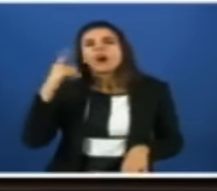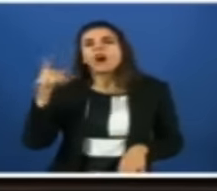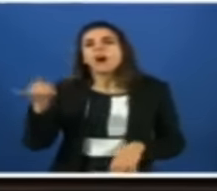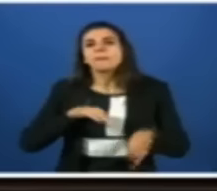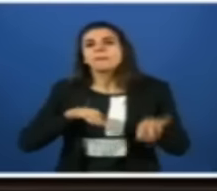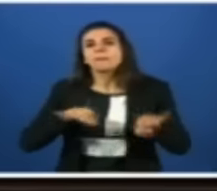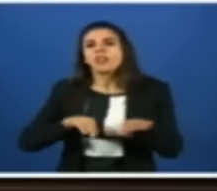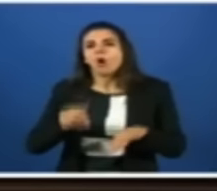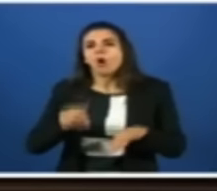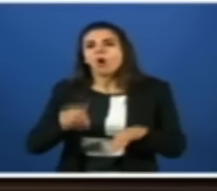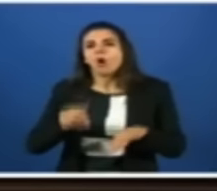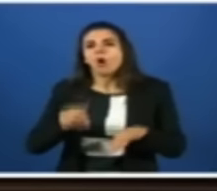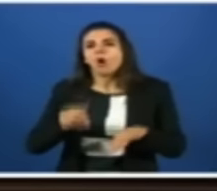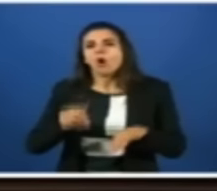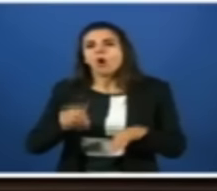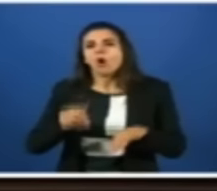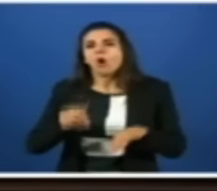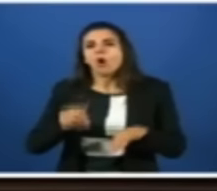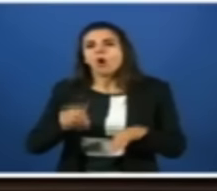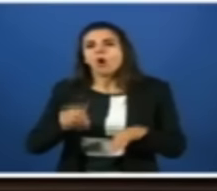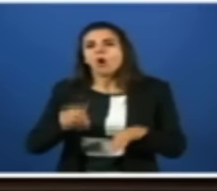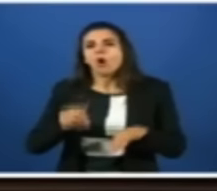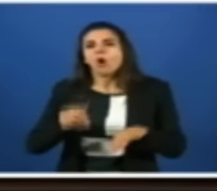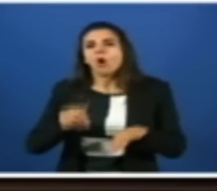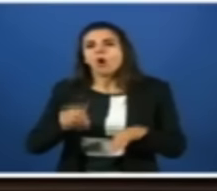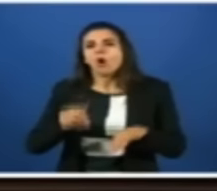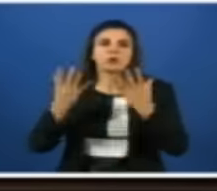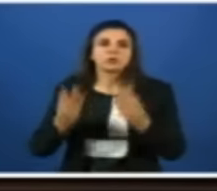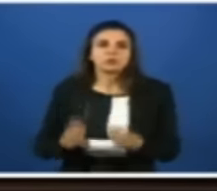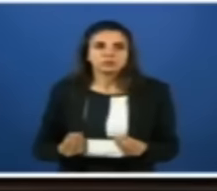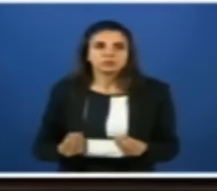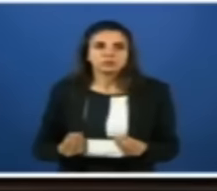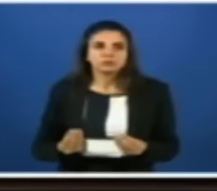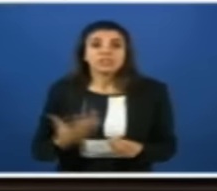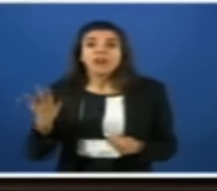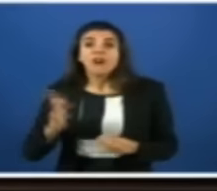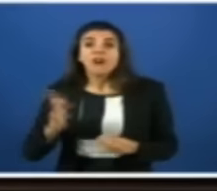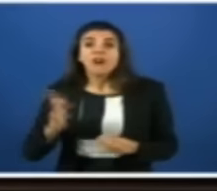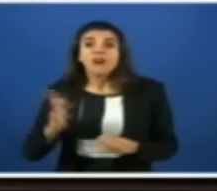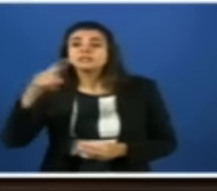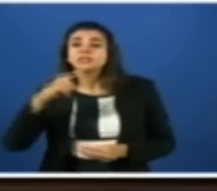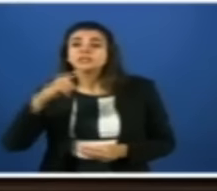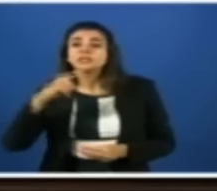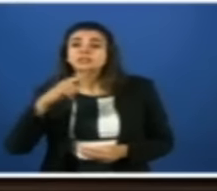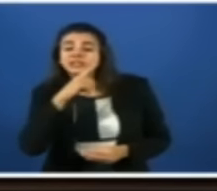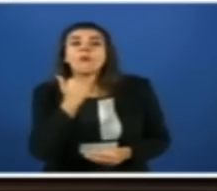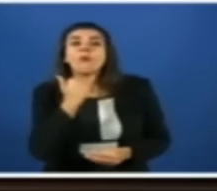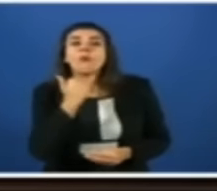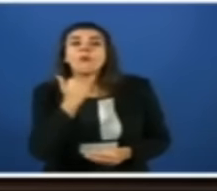foyaları 17 Aralık'ta meydana çıktı. Daha fazla dayanamadılar.